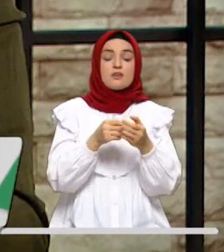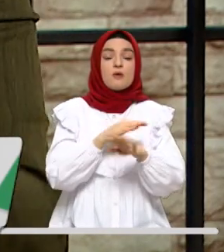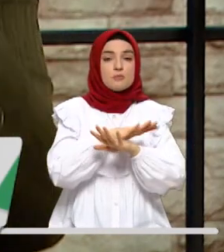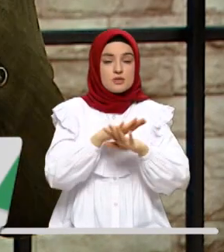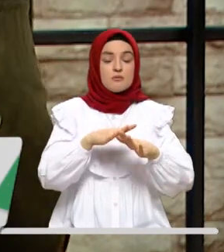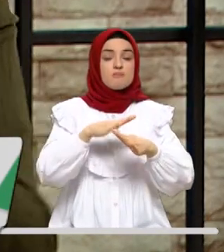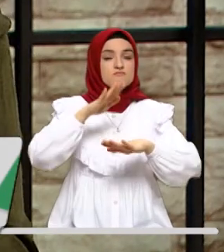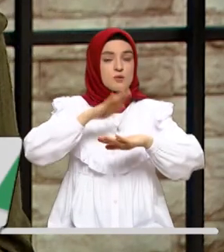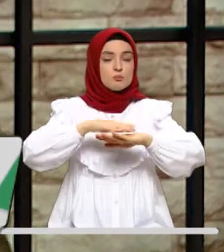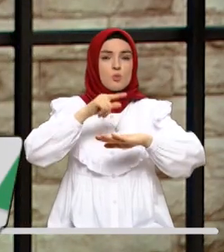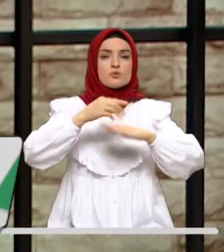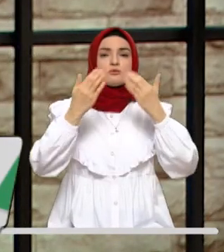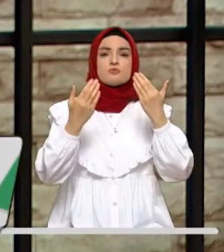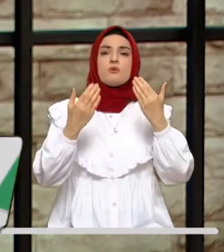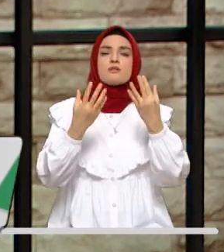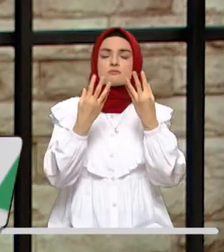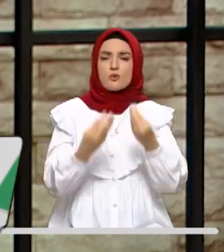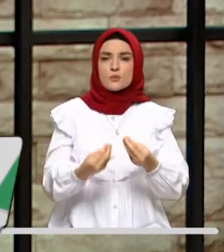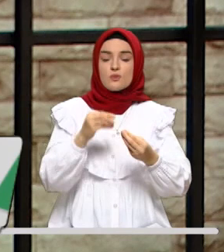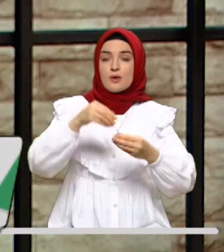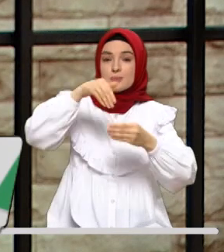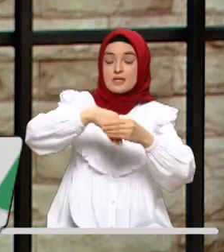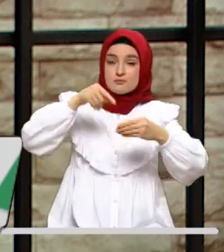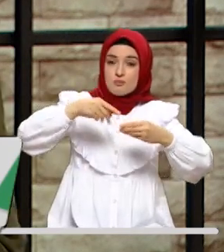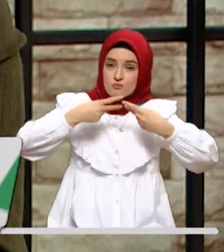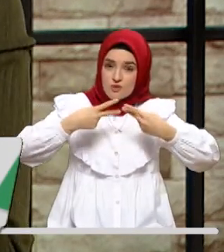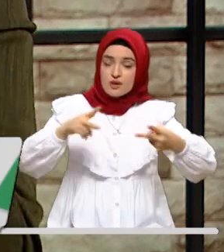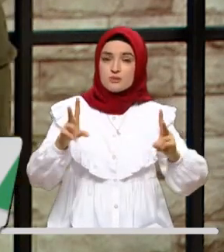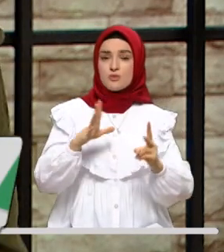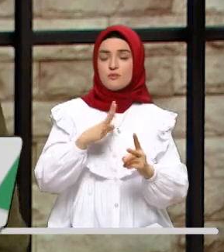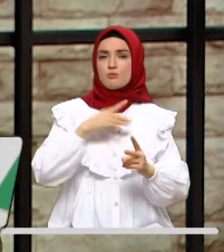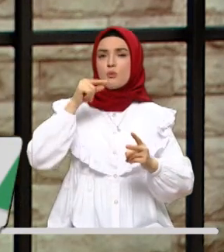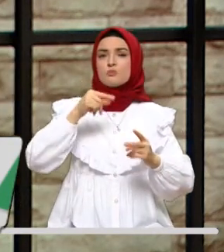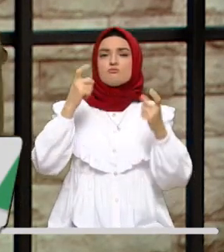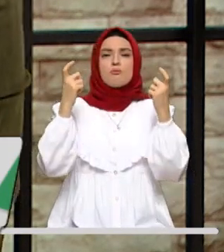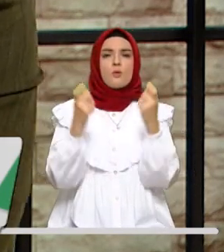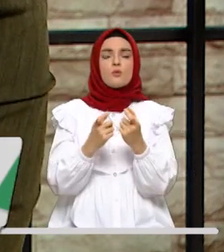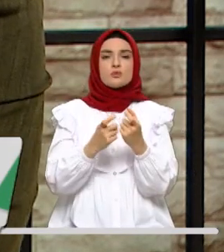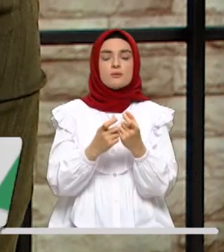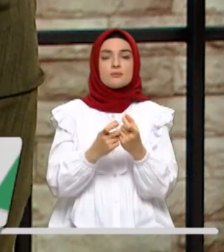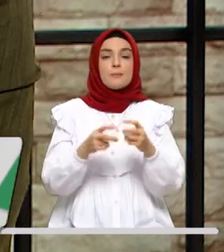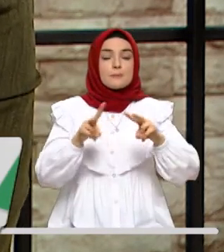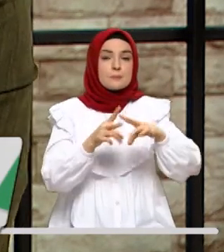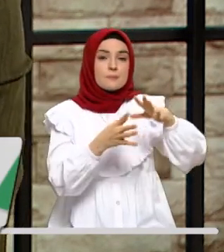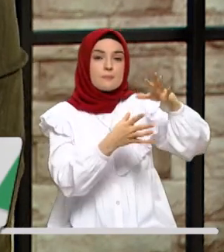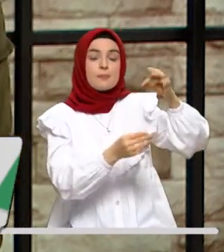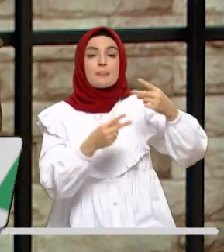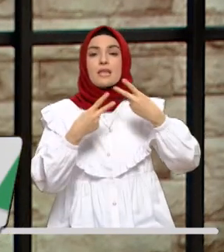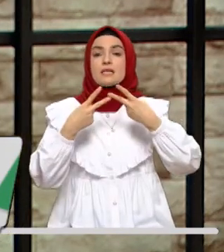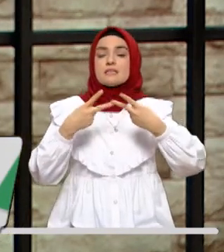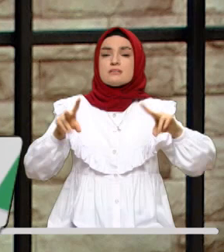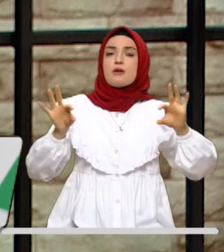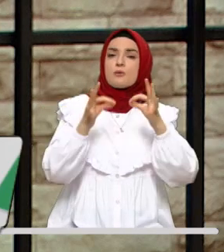O hatimlerin duasını aldılar ve meclisi öyle açtılar. İşte bu ortamda Mehmet Akif'in İstiklal